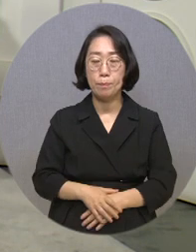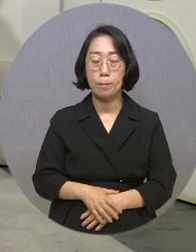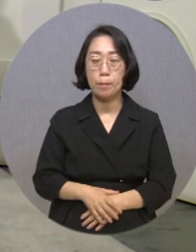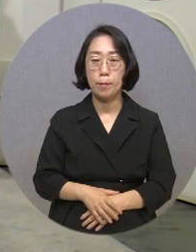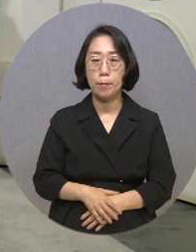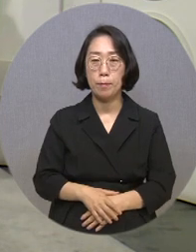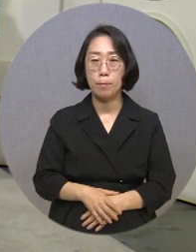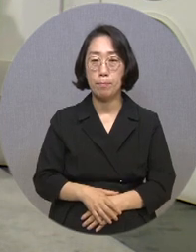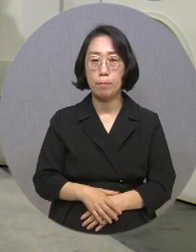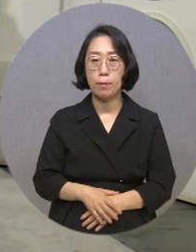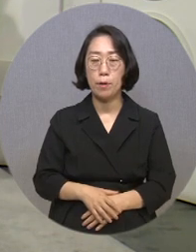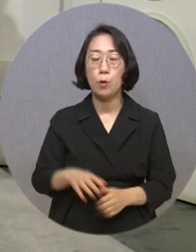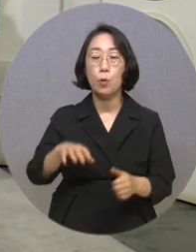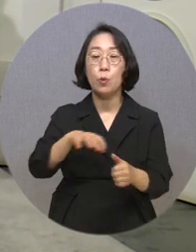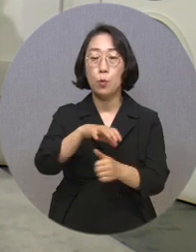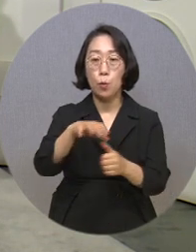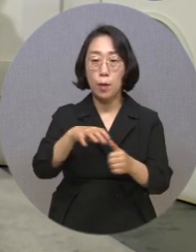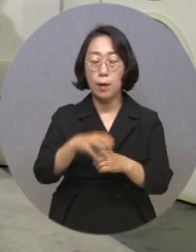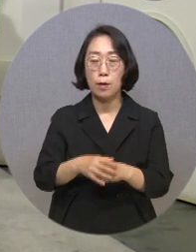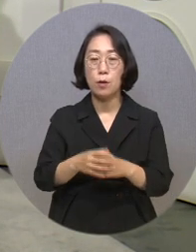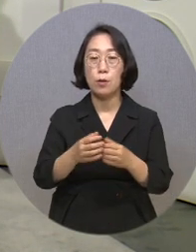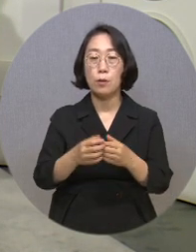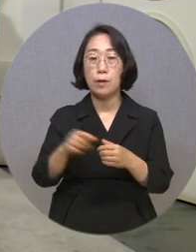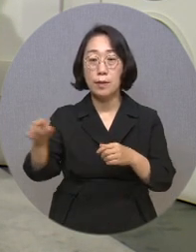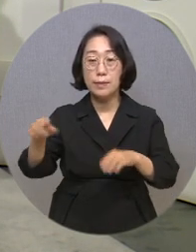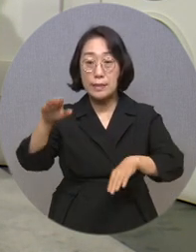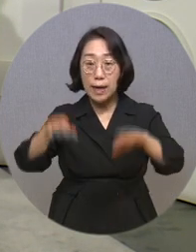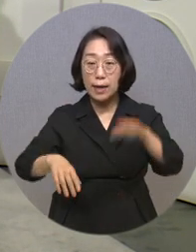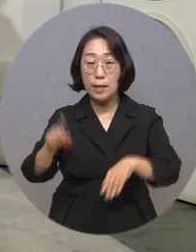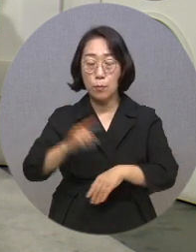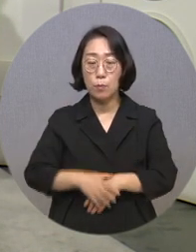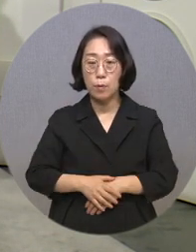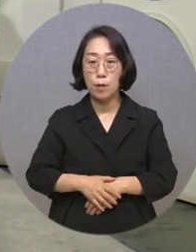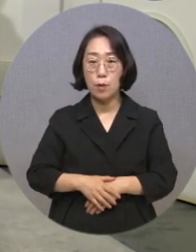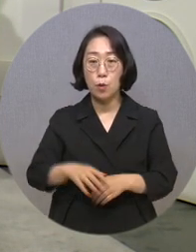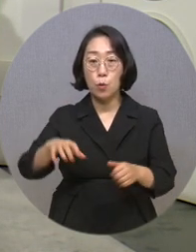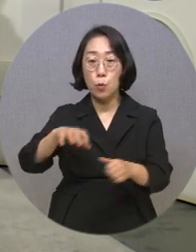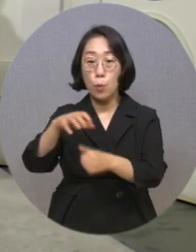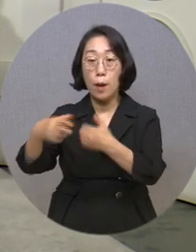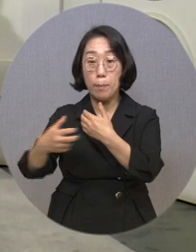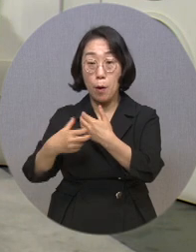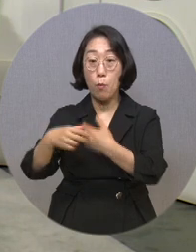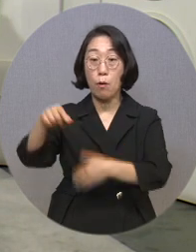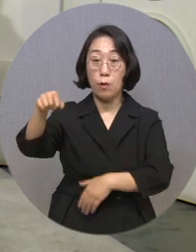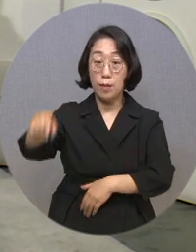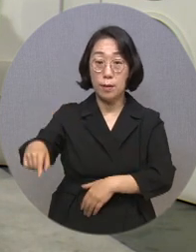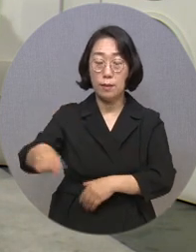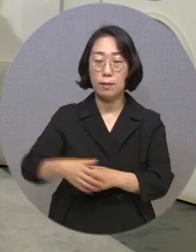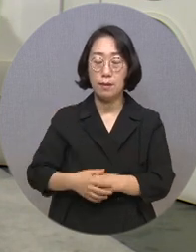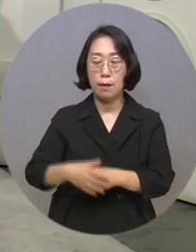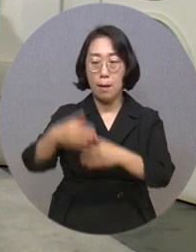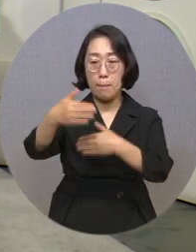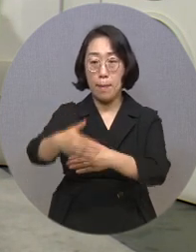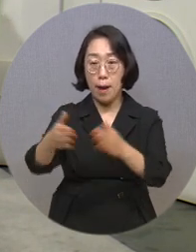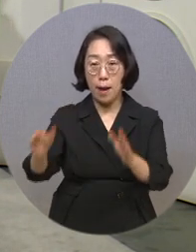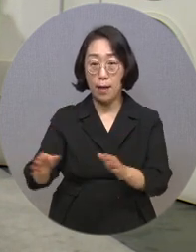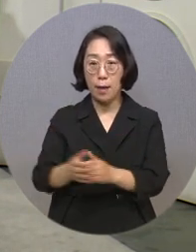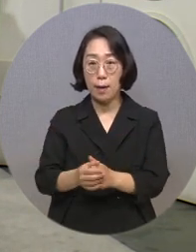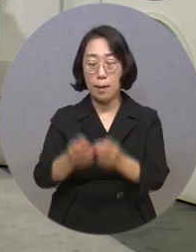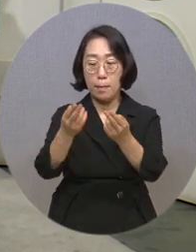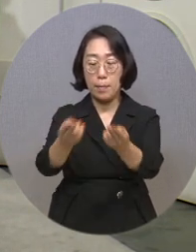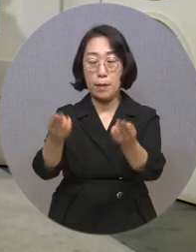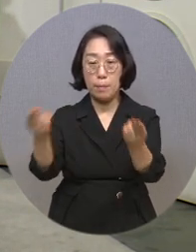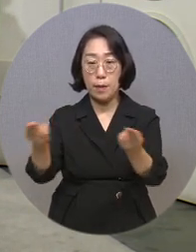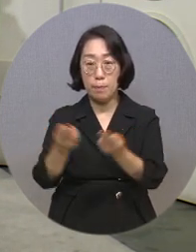네. 요양이란 말이에요? 네. 제일 쉽게 얘기하면은 요양병원은 한 방에 6명이 들어가 있어가지고